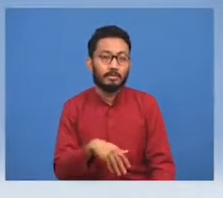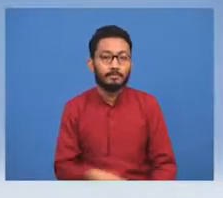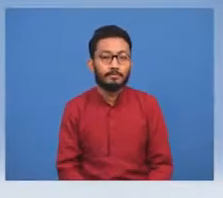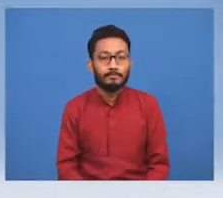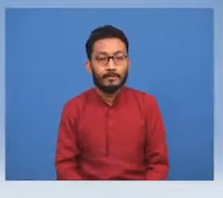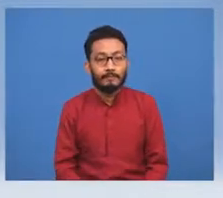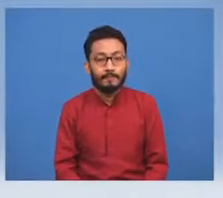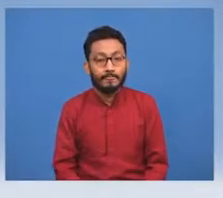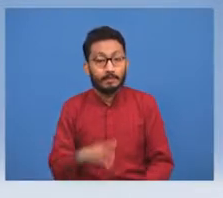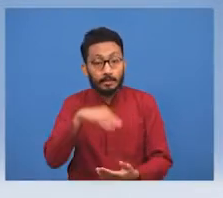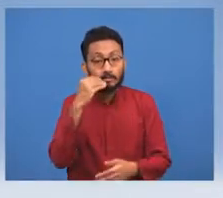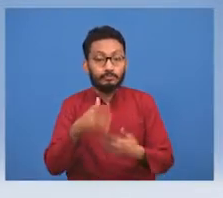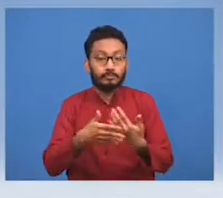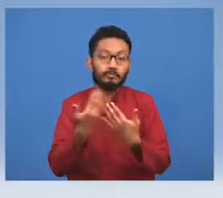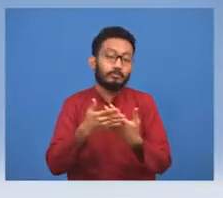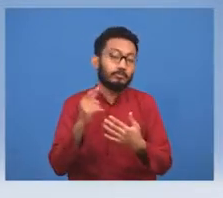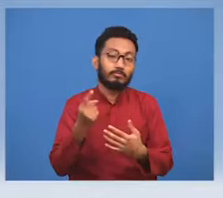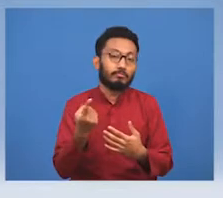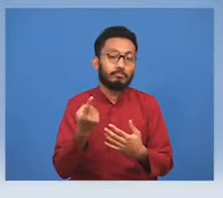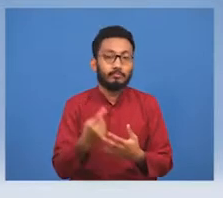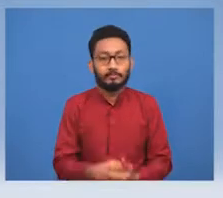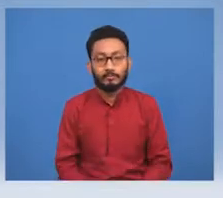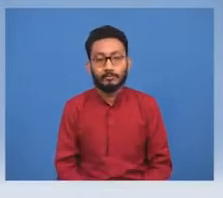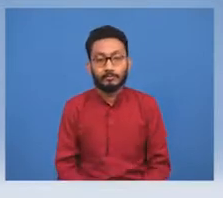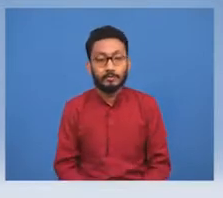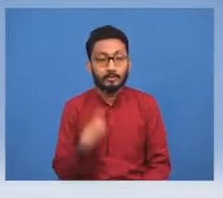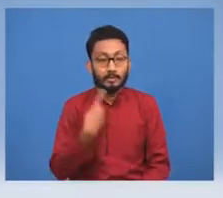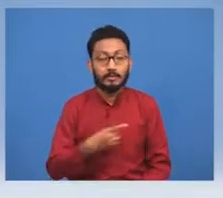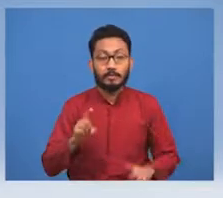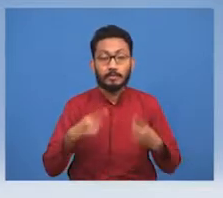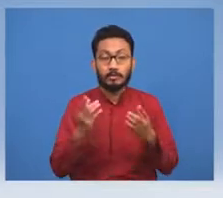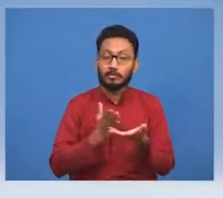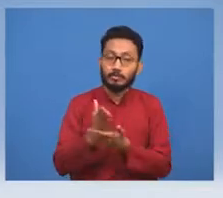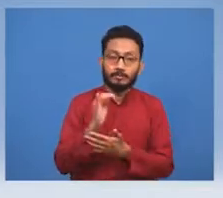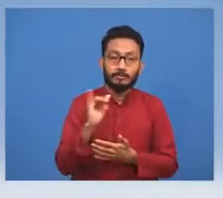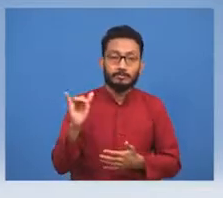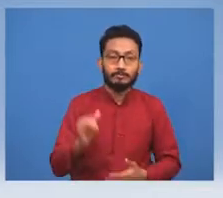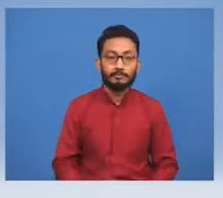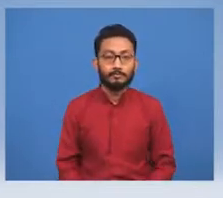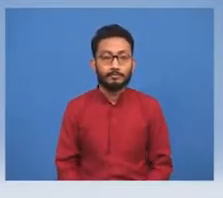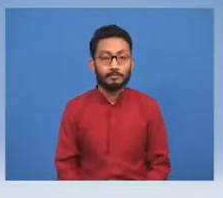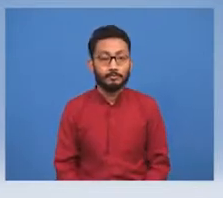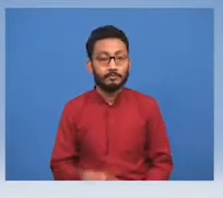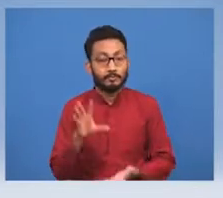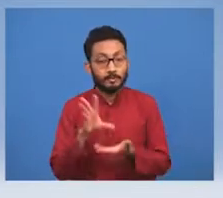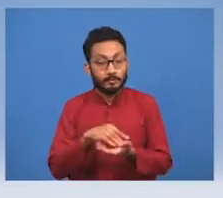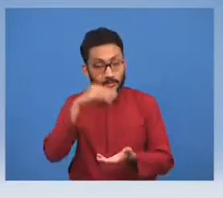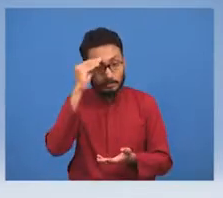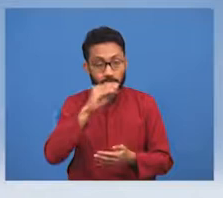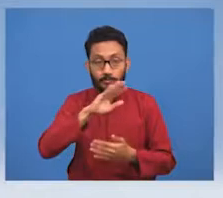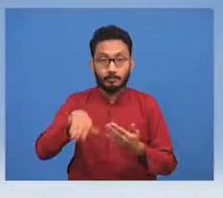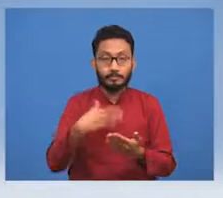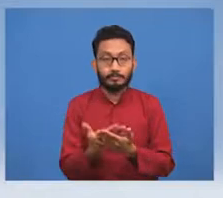Kalau anda faham, kita pergi beralih ke isi yang seterusnya. Pelajar-pelajar dirahmati Allah Subhanahu Wa Taala.